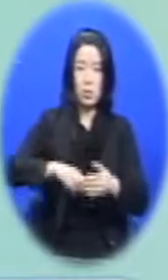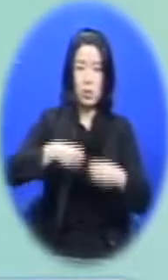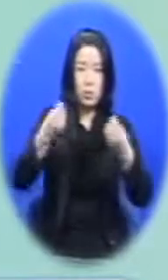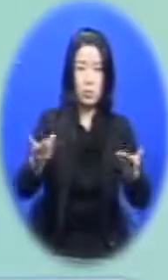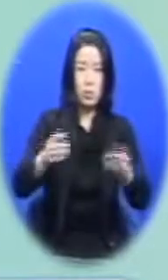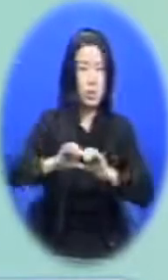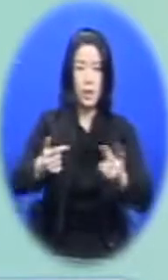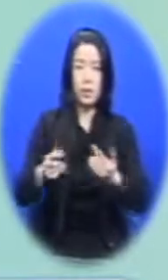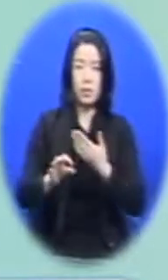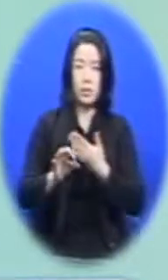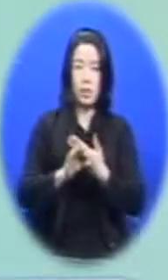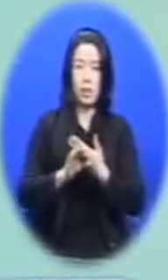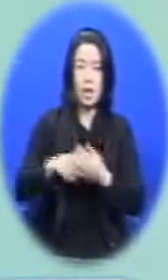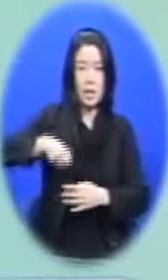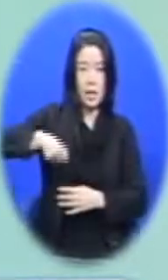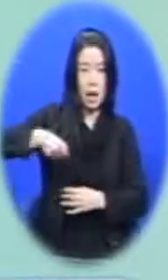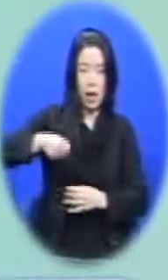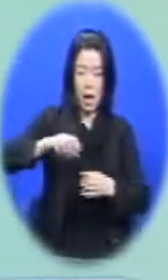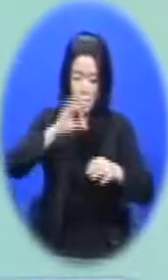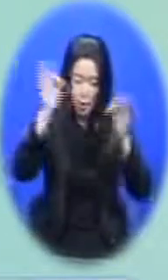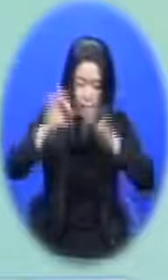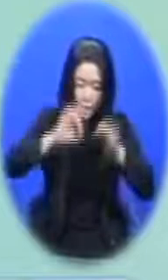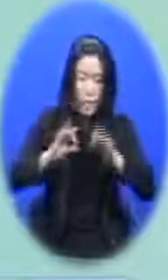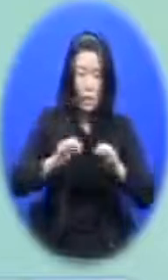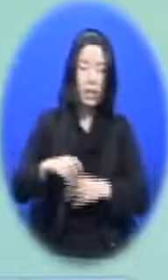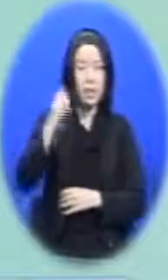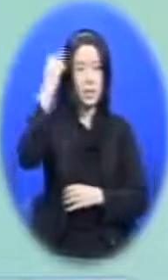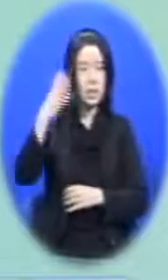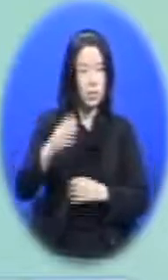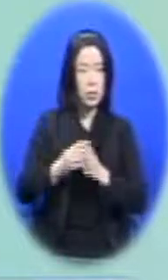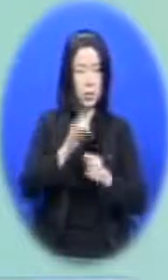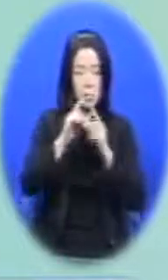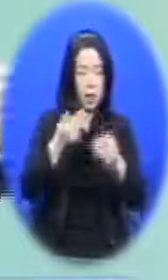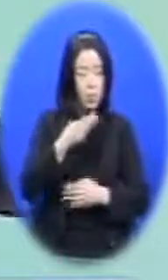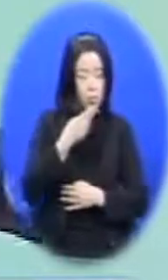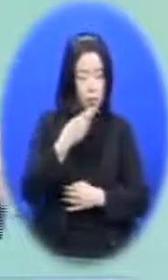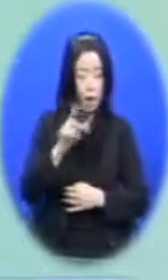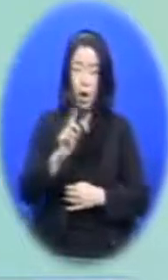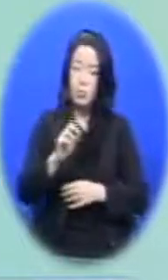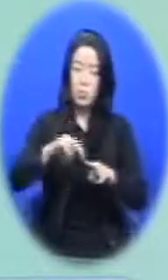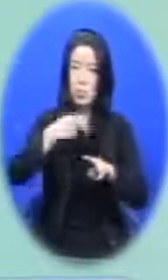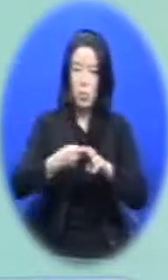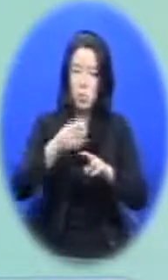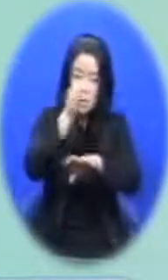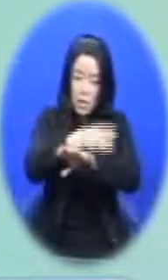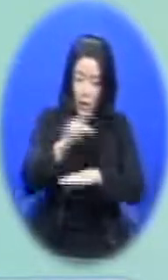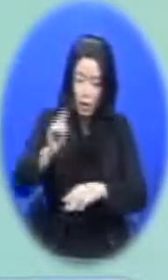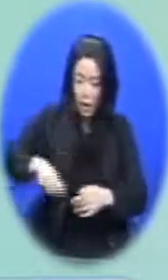놓으면 이제 가방을 뒤집니다. 뭐 잊어버리고 이야기를 안 하시나, 그래서 무슨 선물 사왔나 이렇게